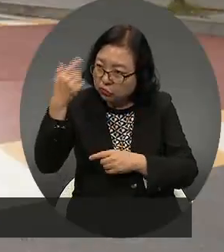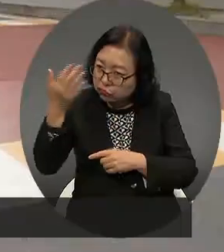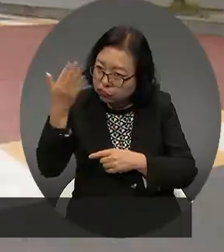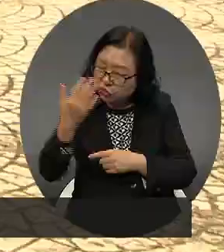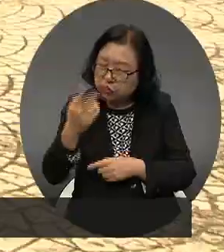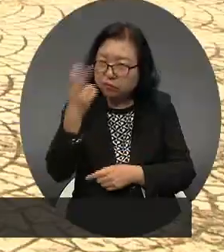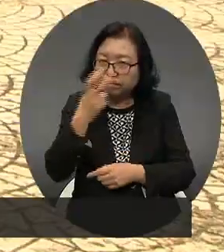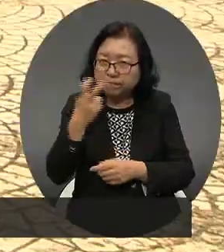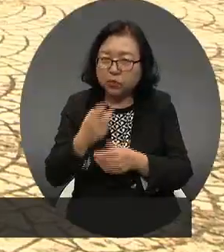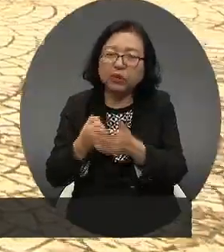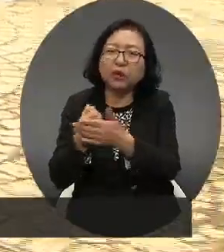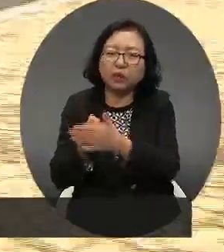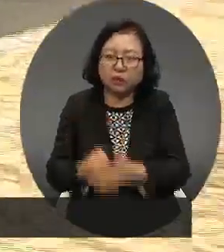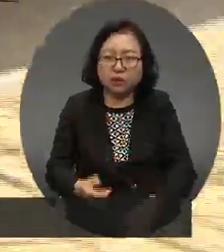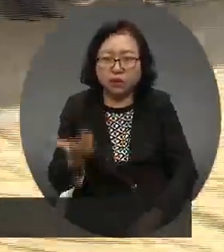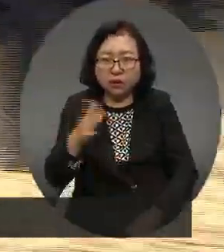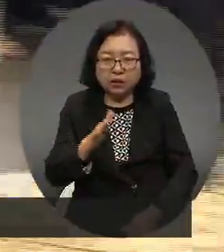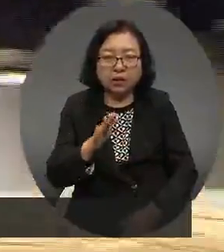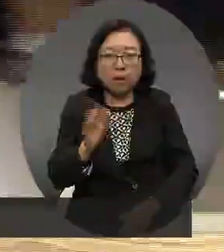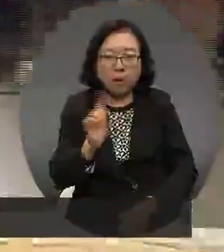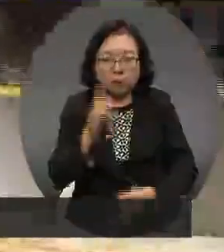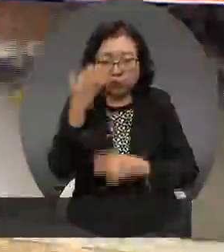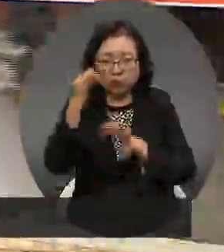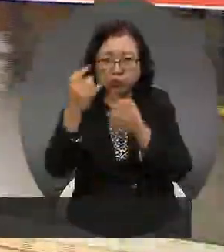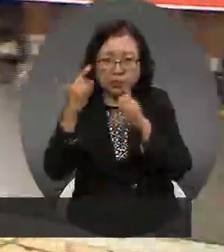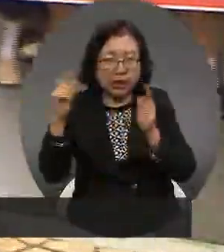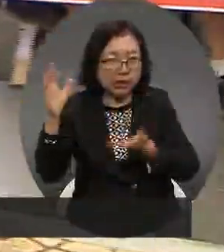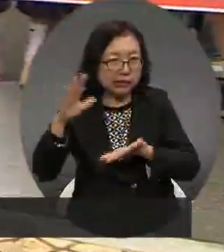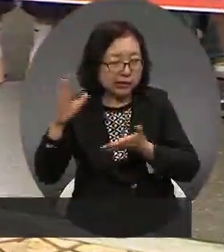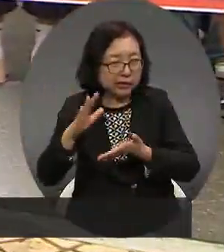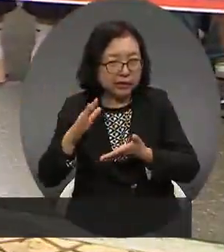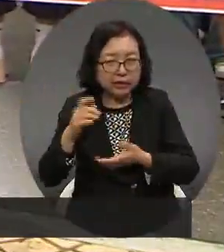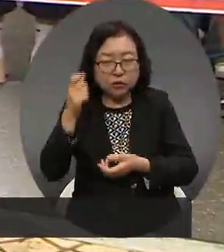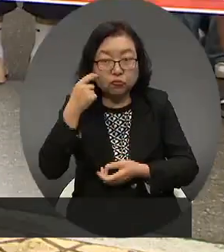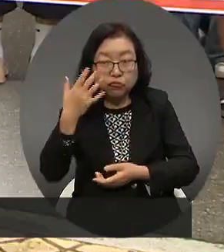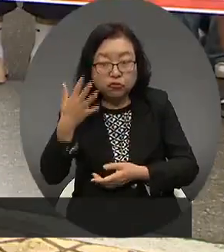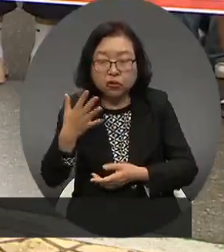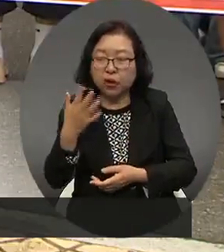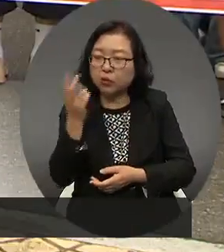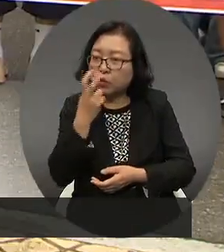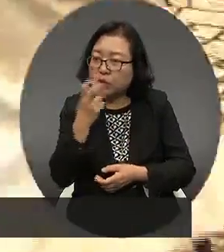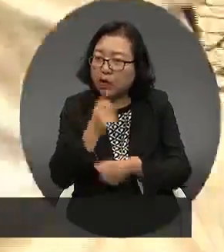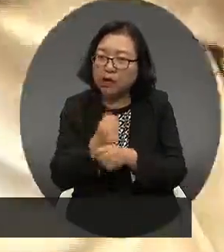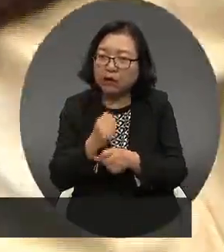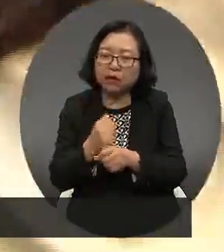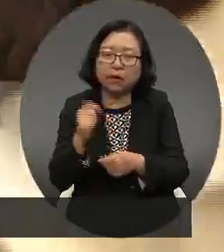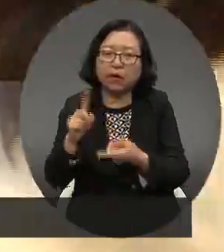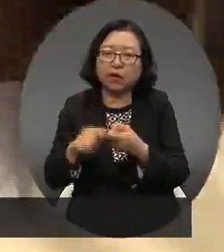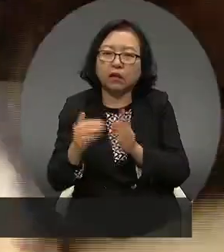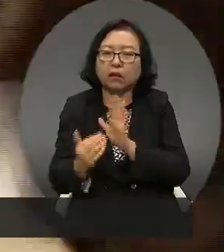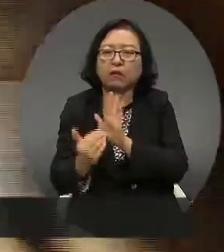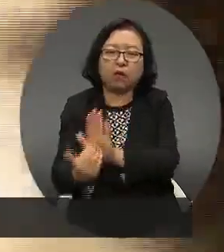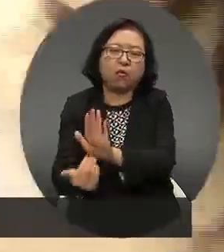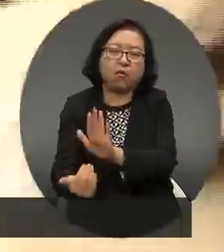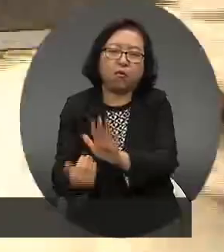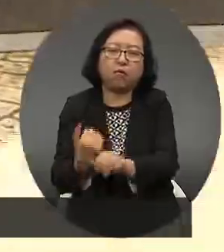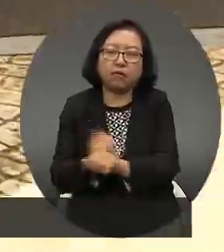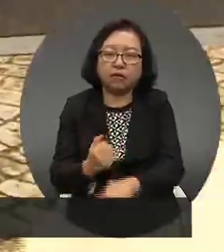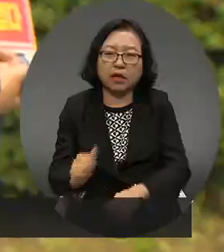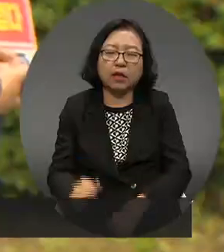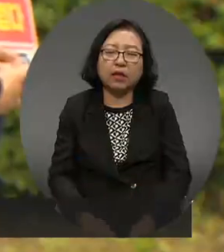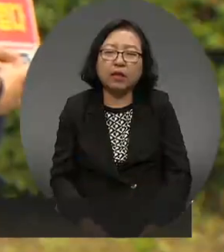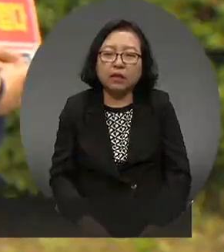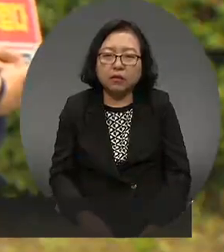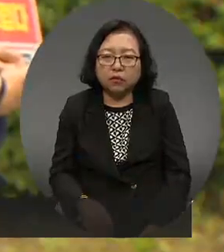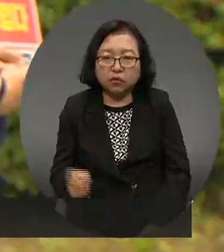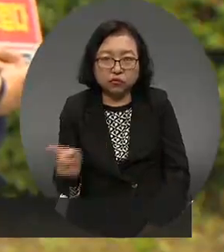했습니다. 그런데 충북대 학생들이 설문조사를 받아들일 수 없다며 이른바 보이콧에 나선 겁니다. 애초 두